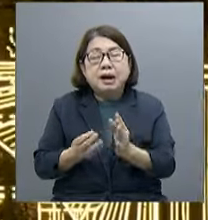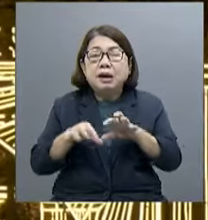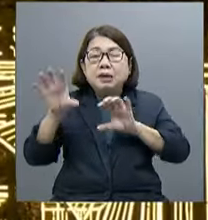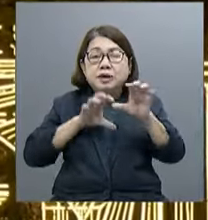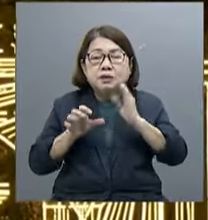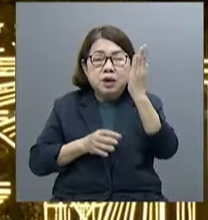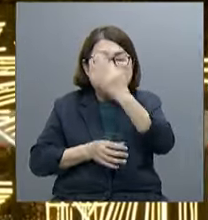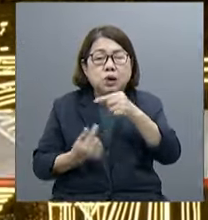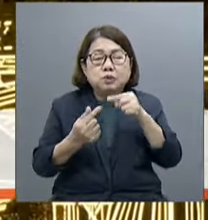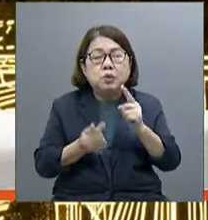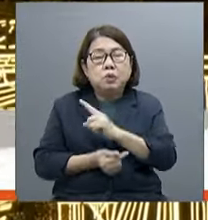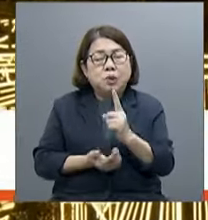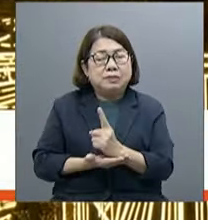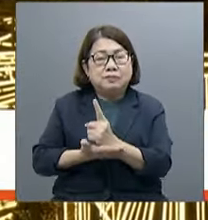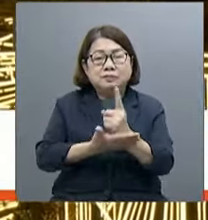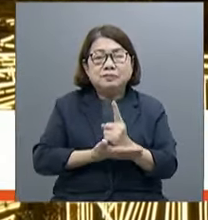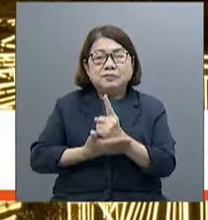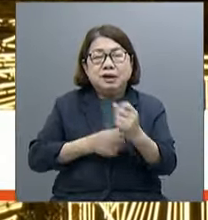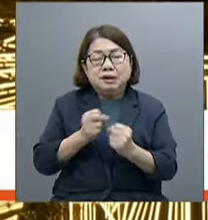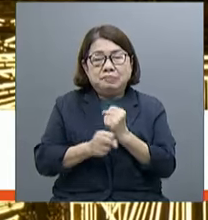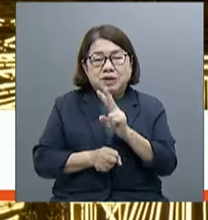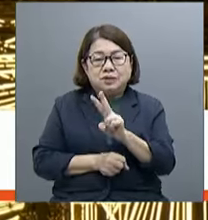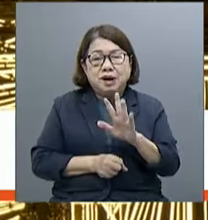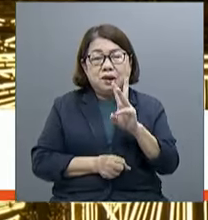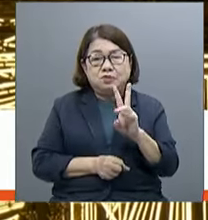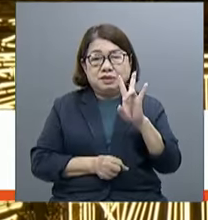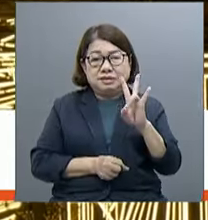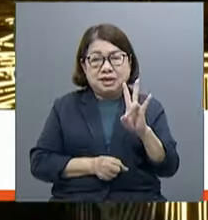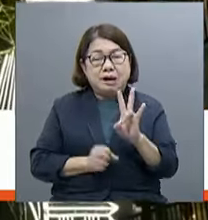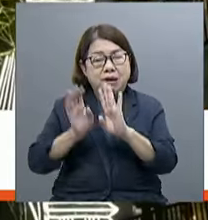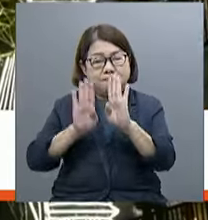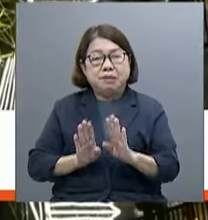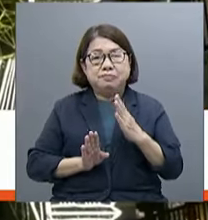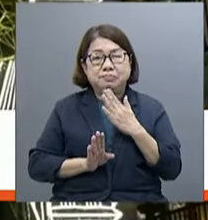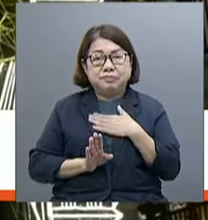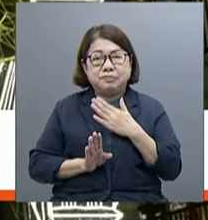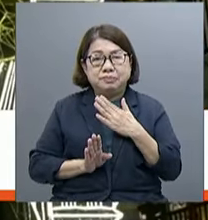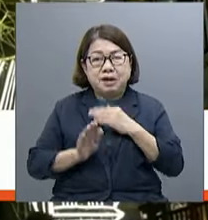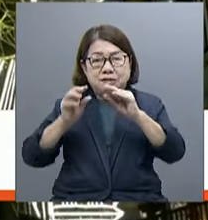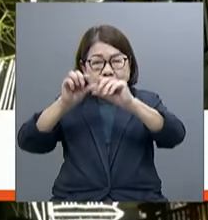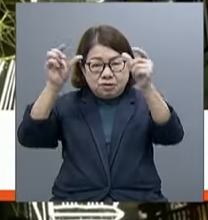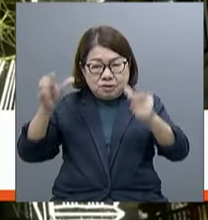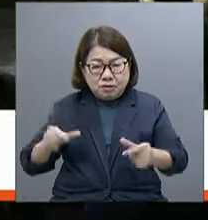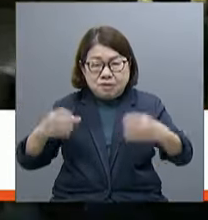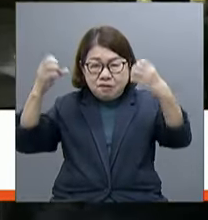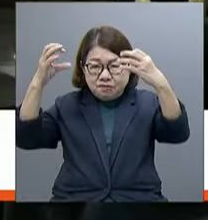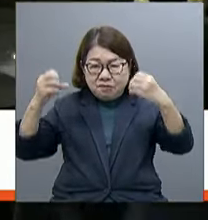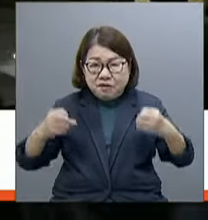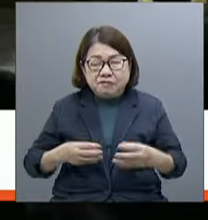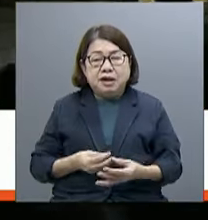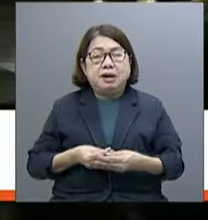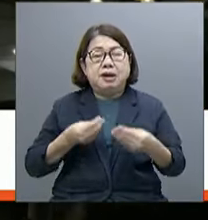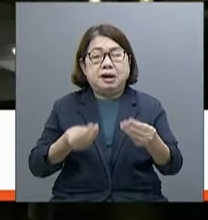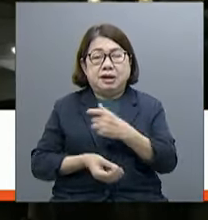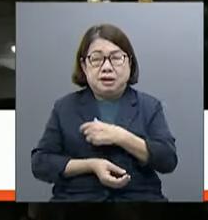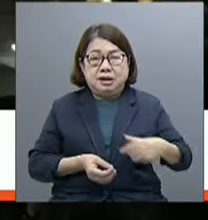งเชียงใหม่ประจำปี2567นำเสนออัตลักษณ์ล้านนาในรูปแบบชุดซุ้มประดับไฟมงคลเฉลิมพระเกียรติภาย